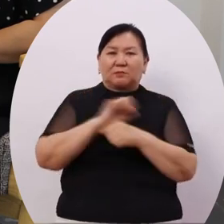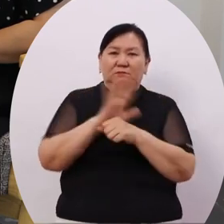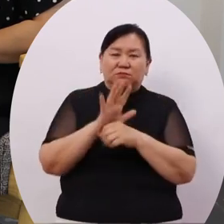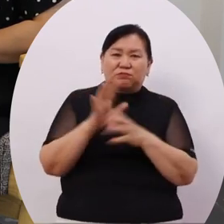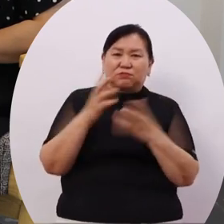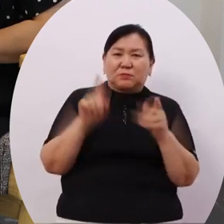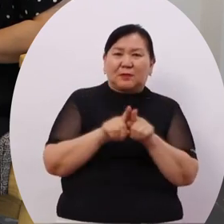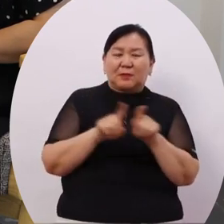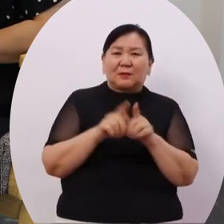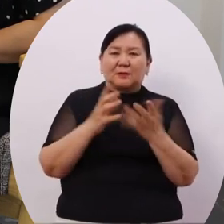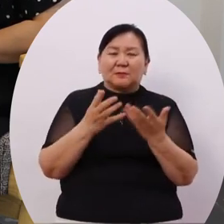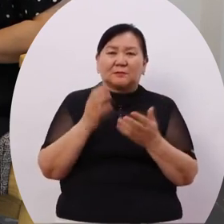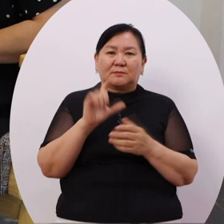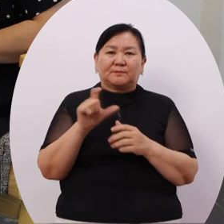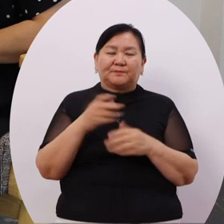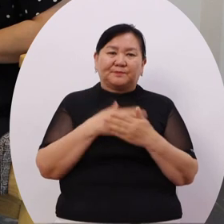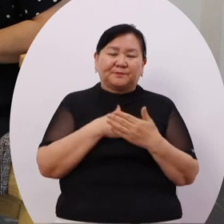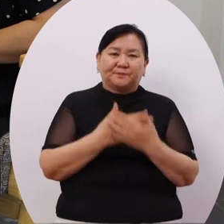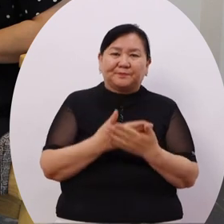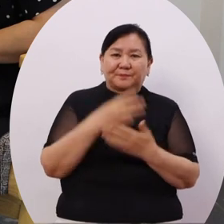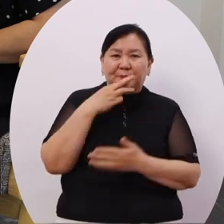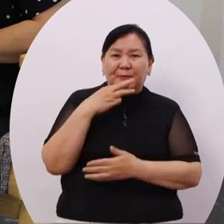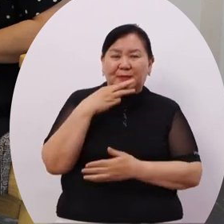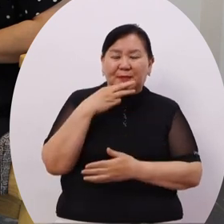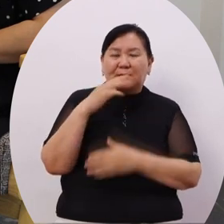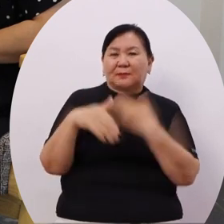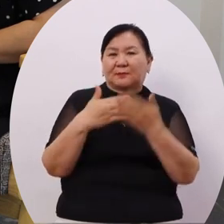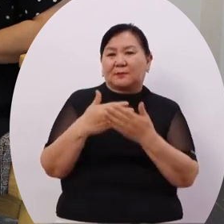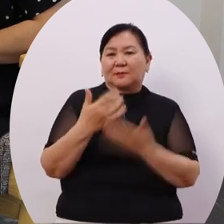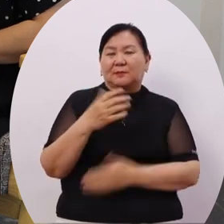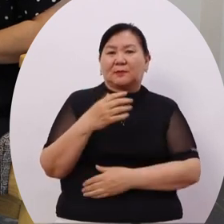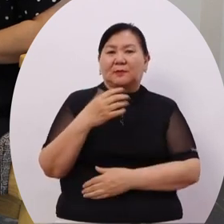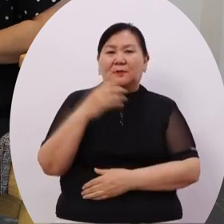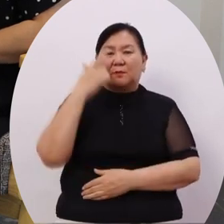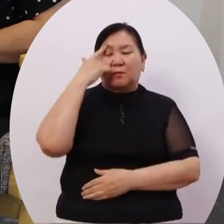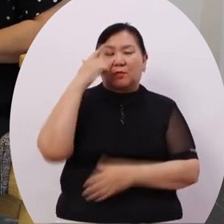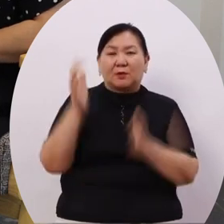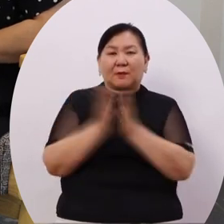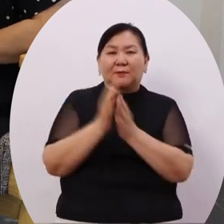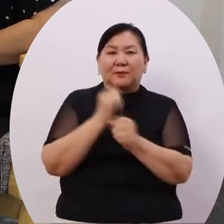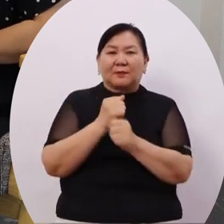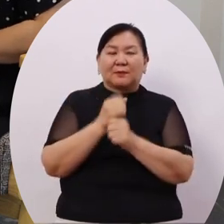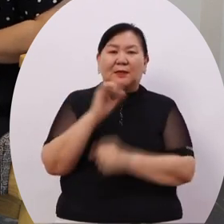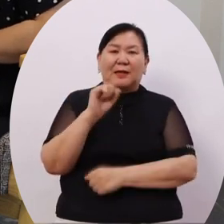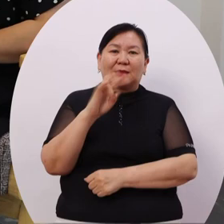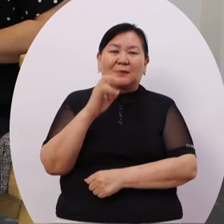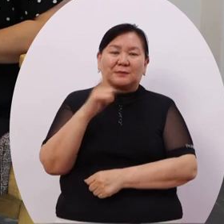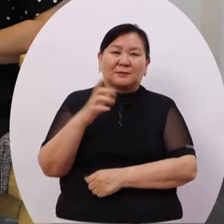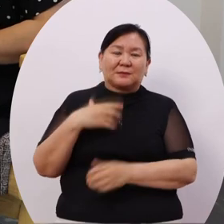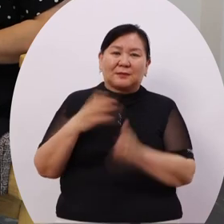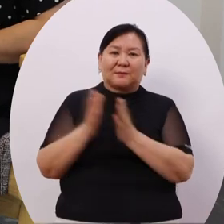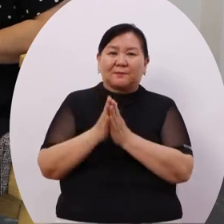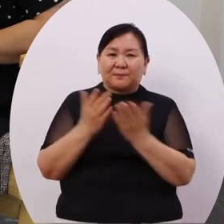коммент ороод ирсэн байсан шүү дээ. Тэнгүүд тэр мэдээлэл явсан. Нөгөө талд тэр Энэтхэг Монголын хамтын ажиллагааны алтан жаргал гэдэг байгууллагаас гинт